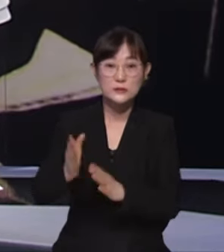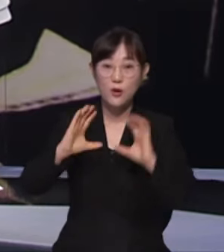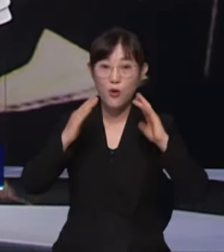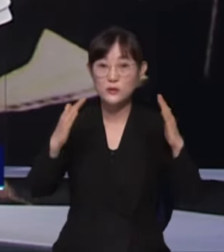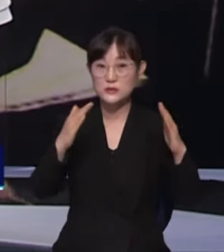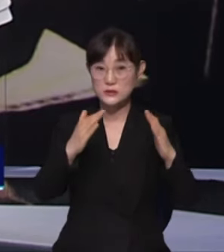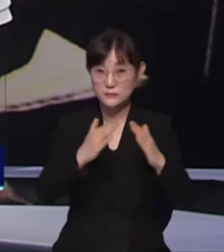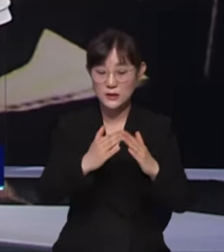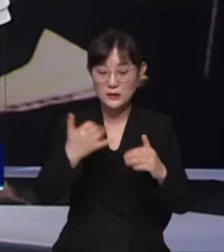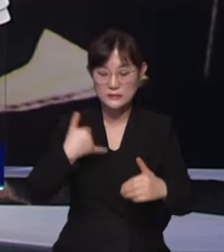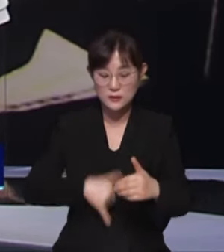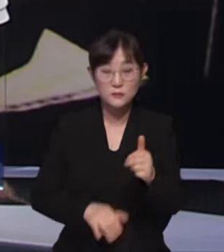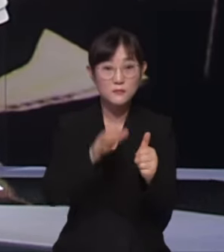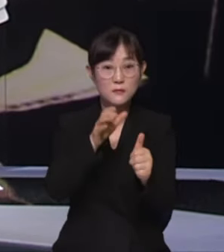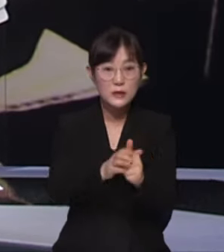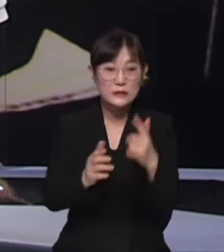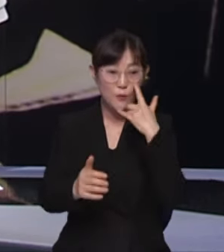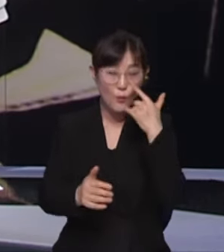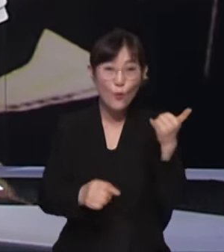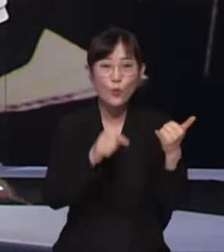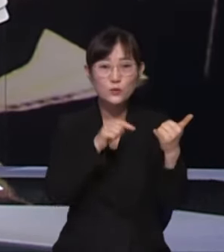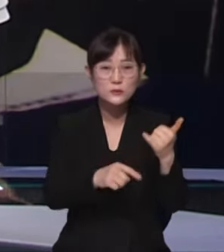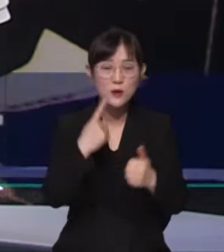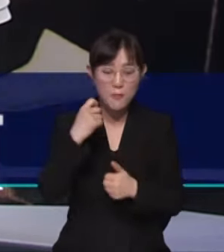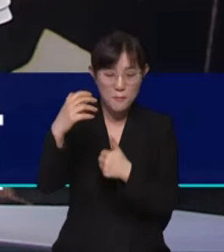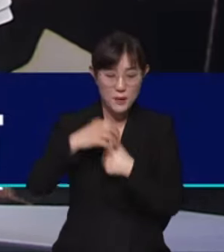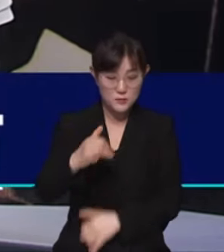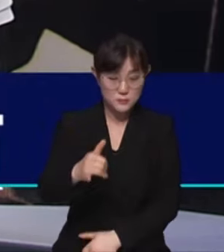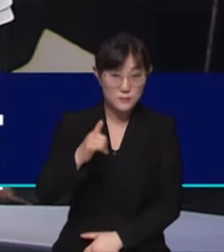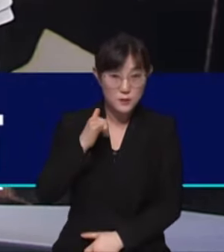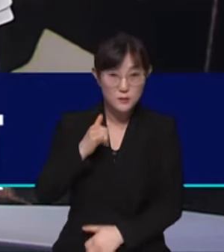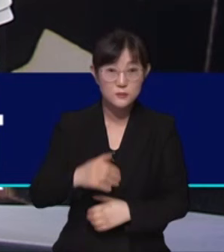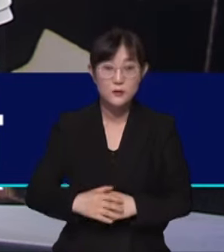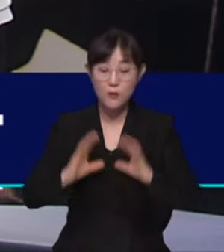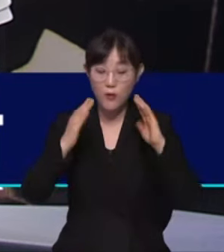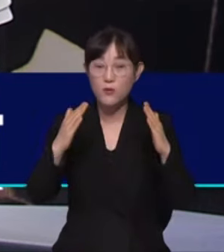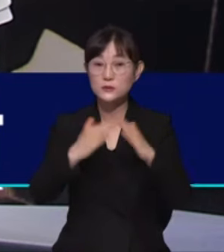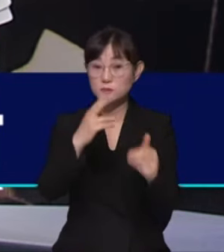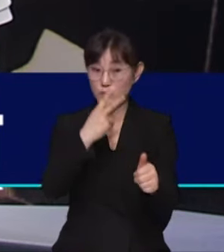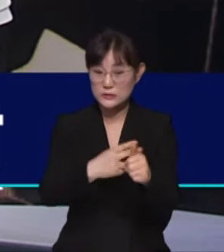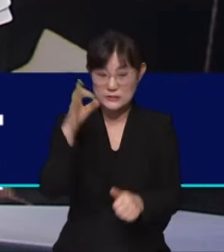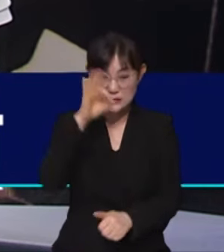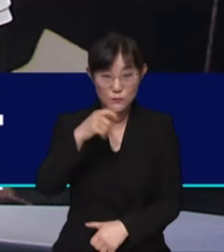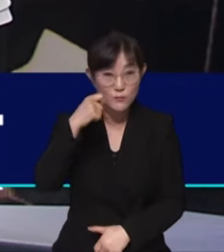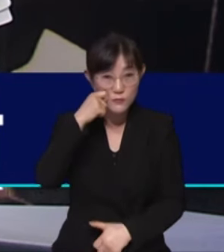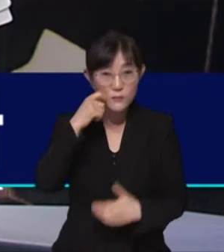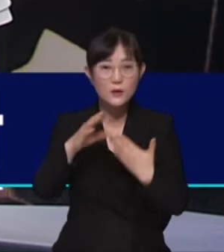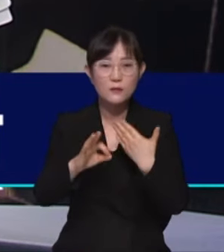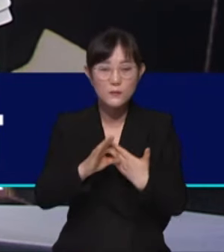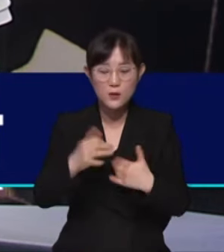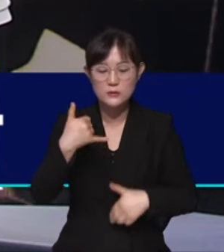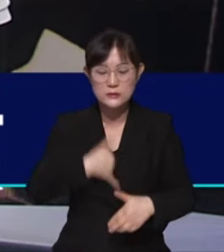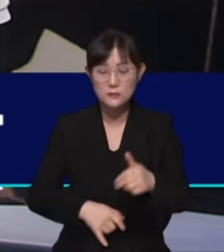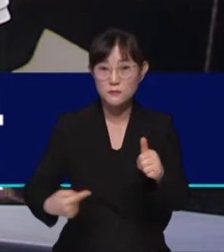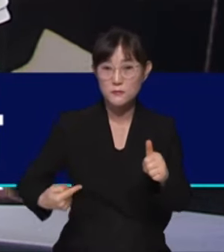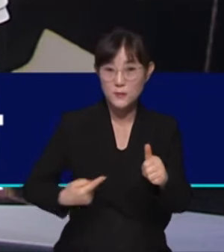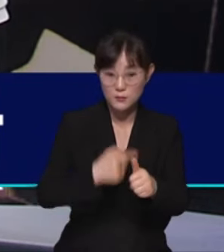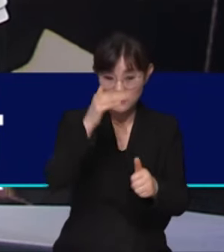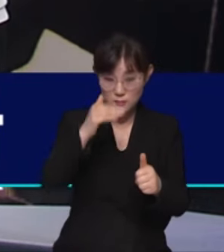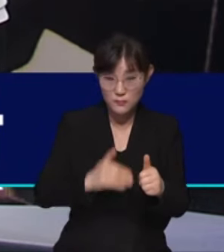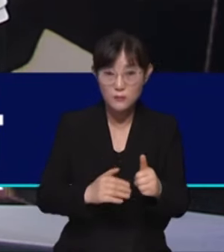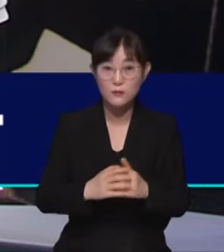광주광역시의 한 어린이집에 아이를 맡긴 부모들이 협박 전화를 받았습니다. 어린이집 교사를 찾아내지 않으면 아이들을 해치겠다는